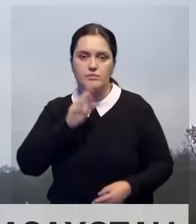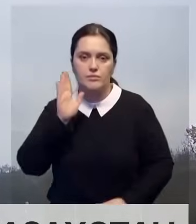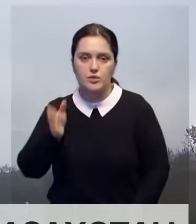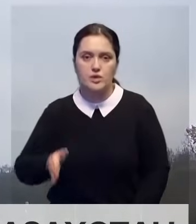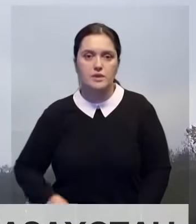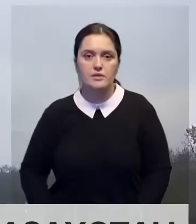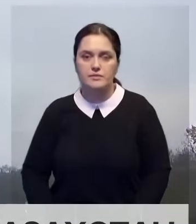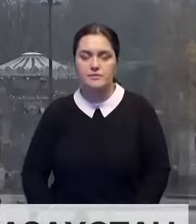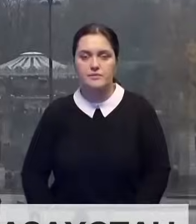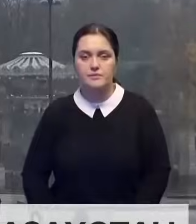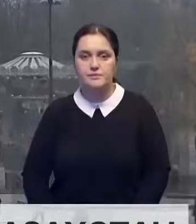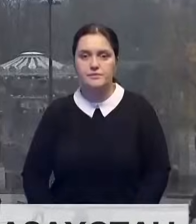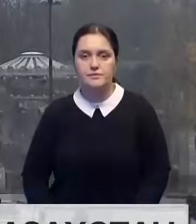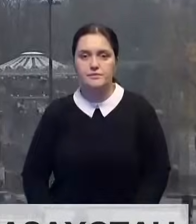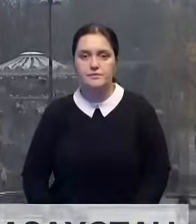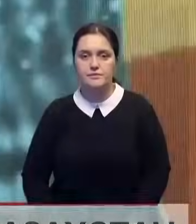углублять сотрудничество.